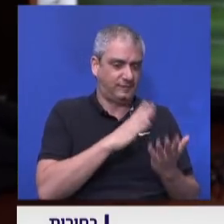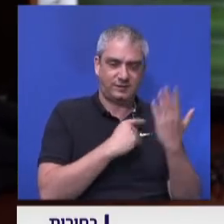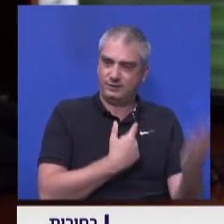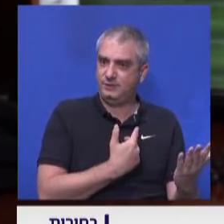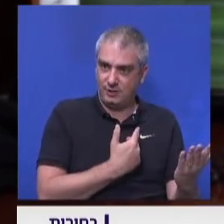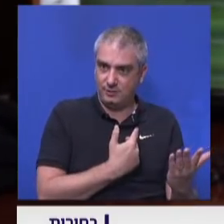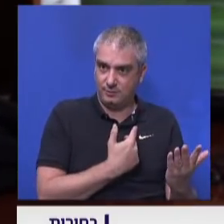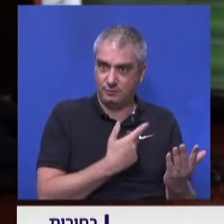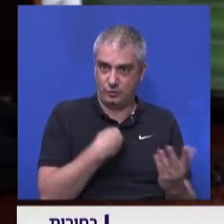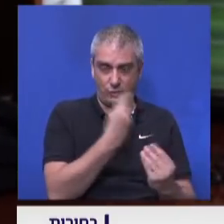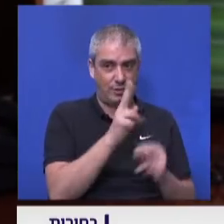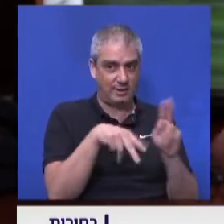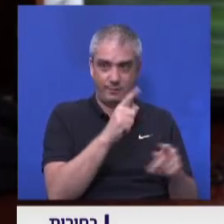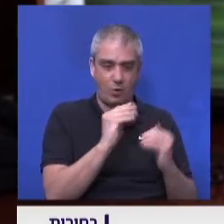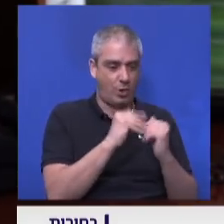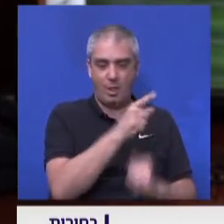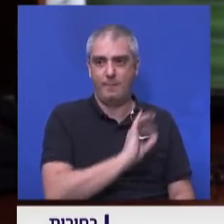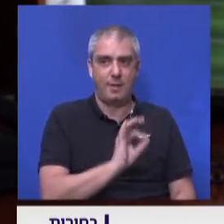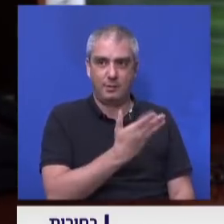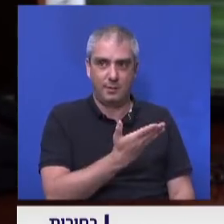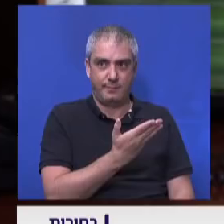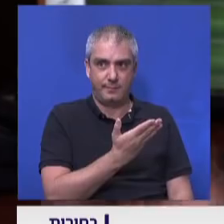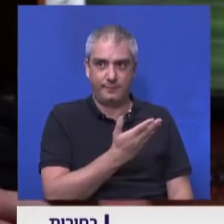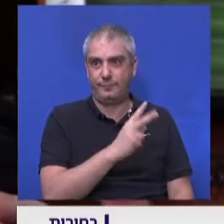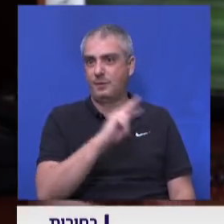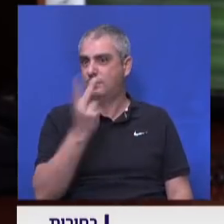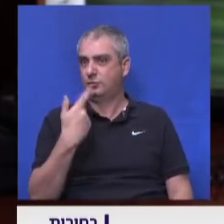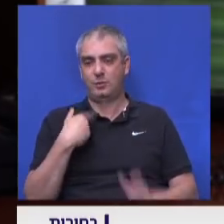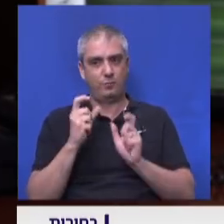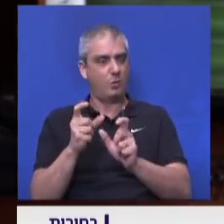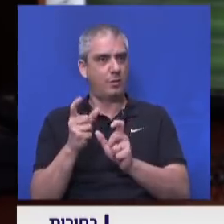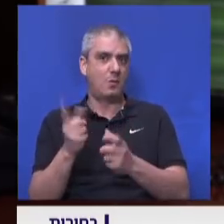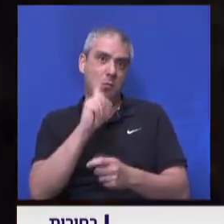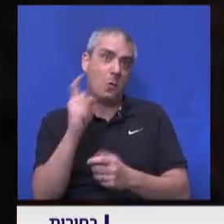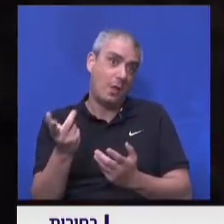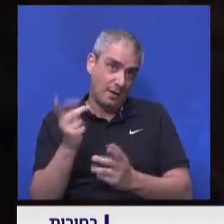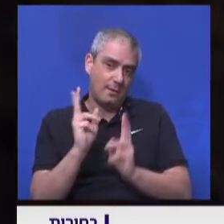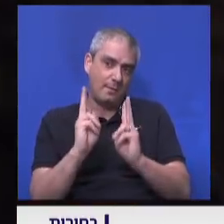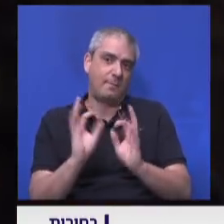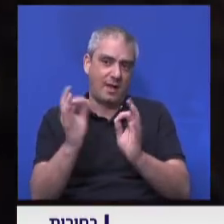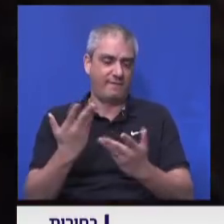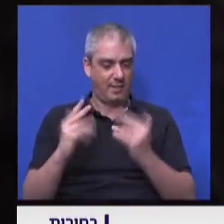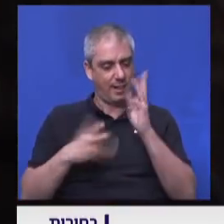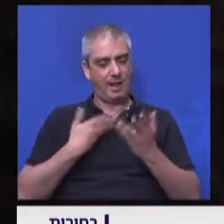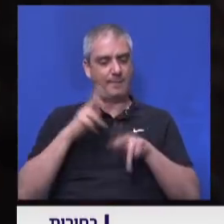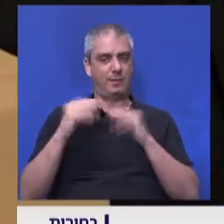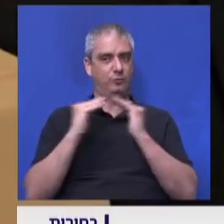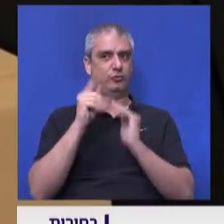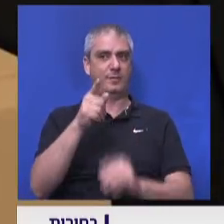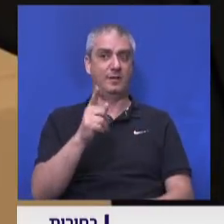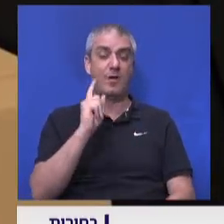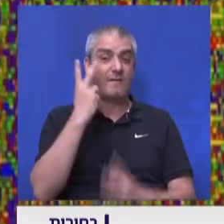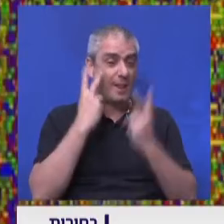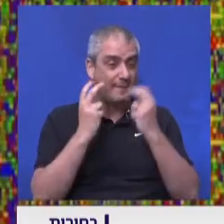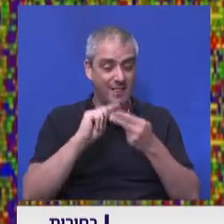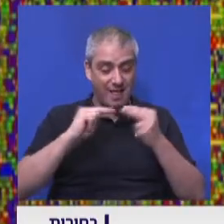טיפול שלא מתאים לו, ומצד שני אני מונע ממנו אולי או מעכב אותו בטיפול שכן מתאים לו. אבל המידע על ה-DNA יכולים להיות